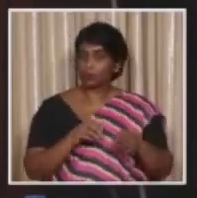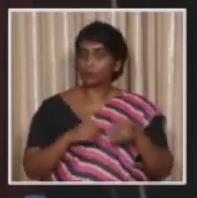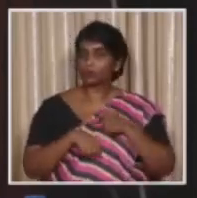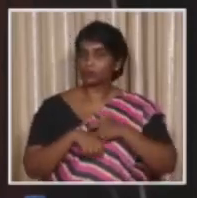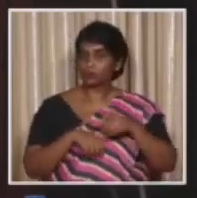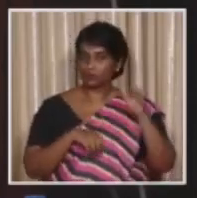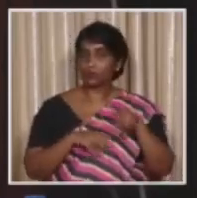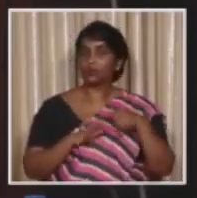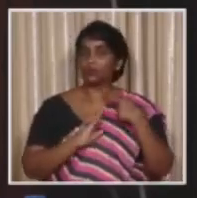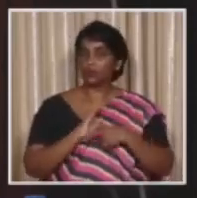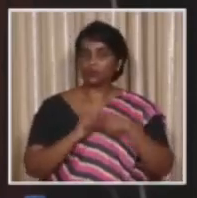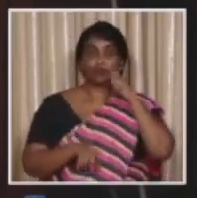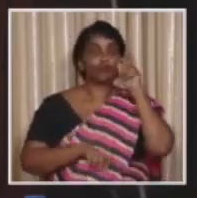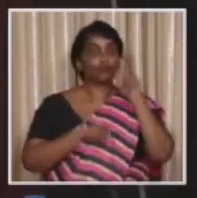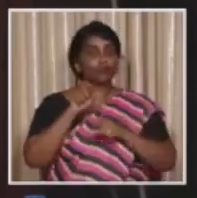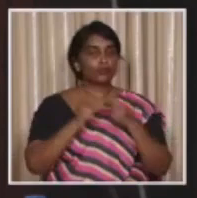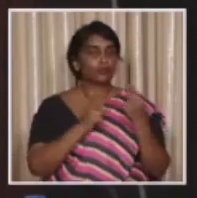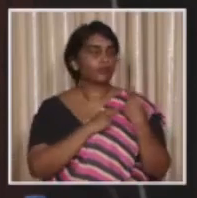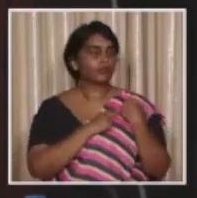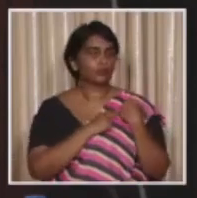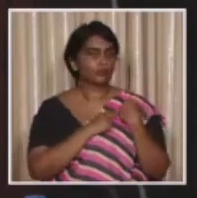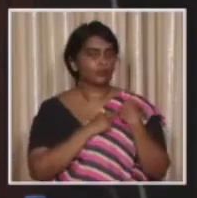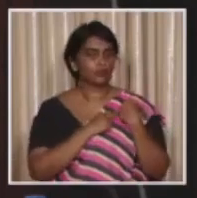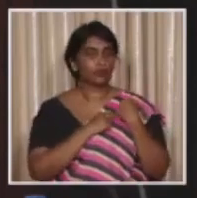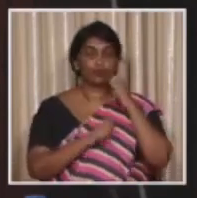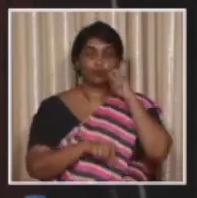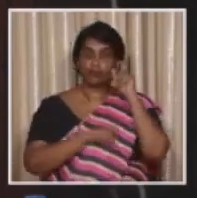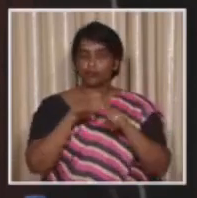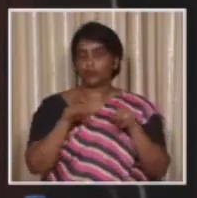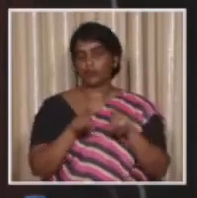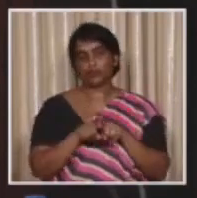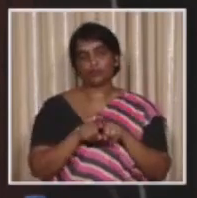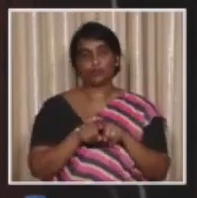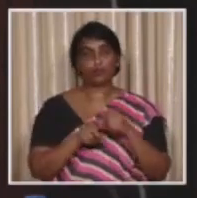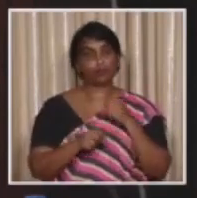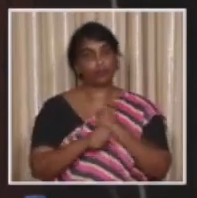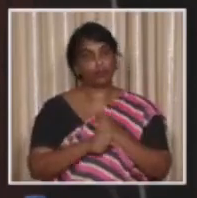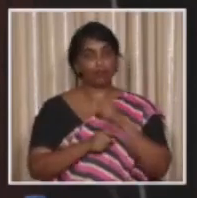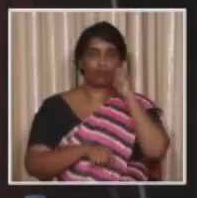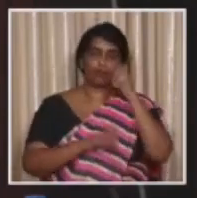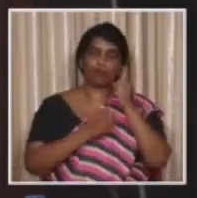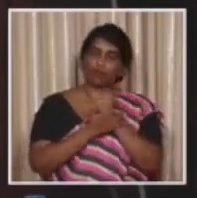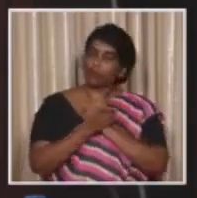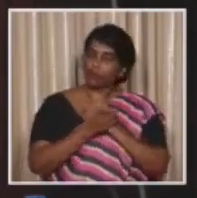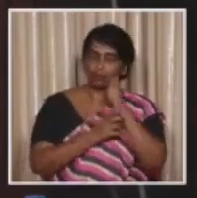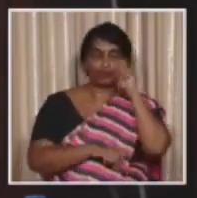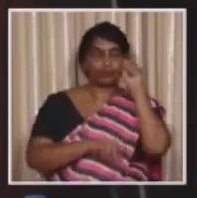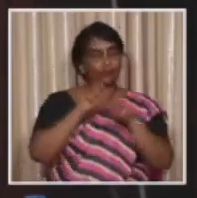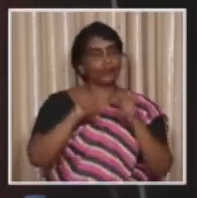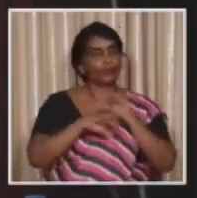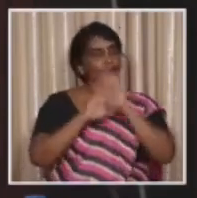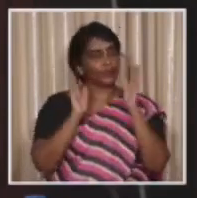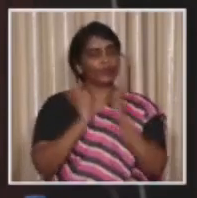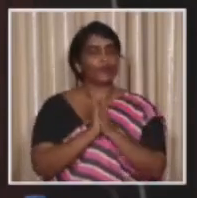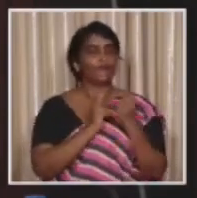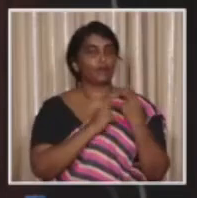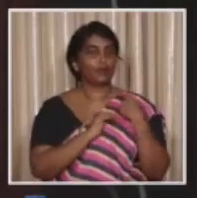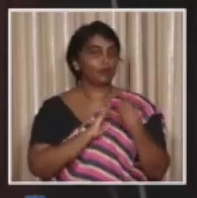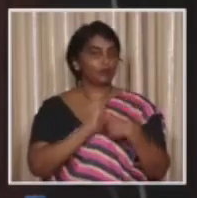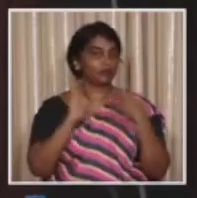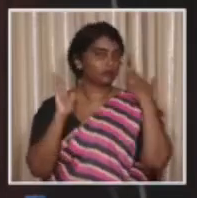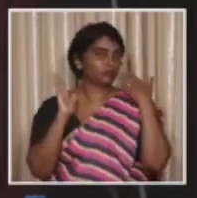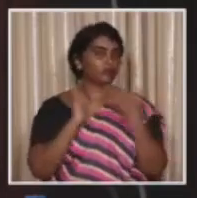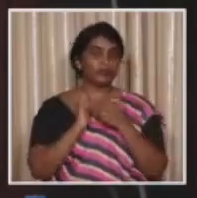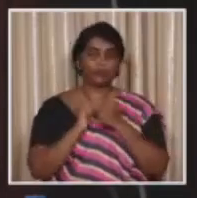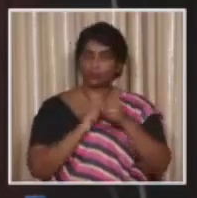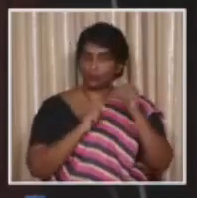තුල මේ රටේ පුරවැසියාගේ කාර්යභාරය පුරවැසියා කිවම බලධාරියා නිලධාරියා සමස්ත පුරවැසියාගේ කාර්යභාරය රට වෙනුවෙන් යම්